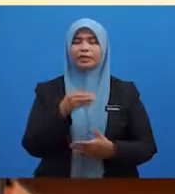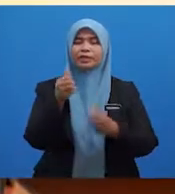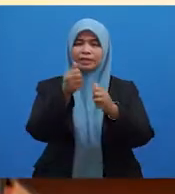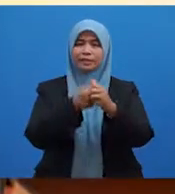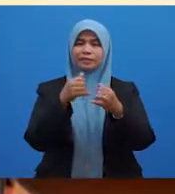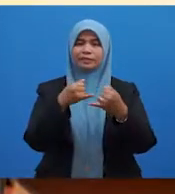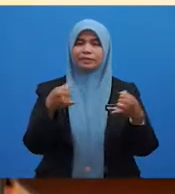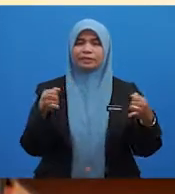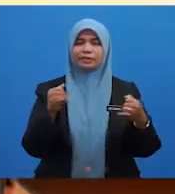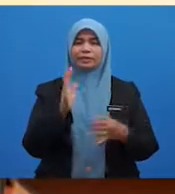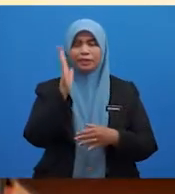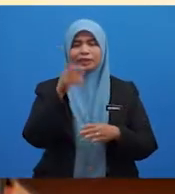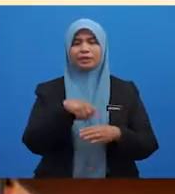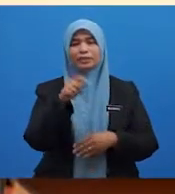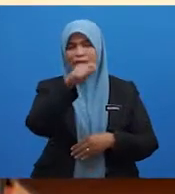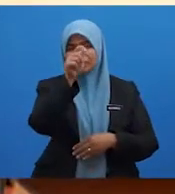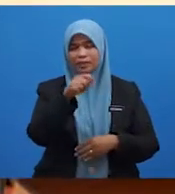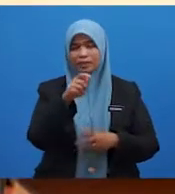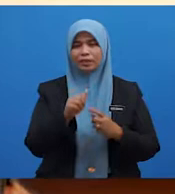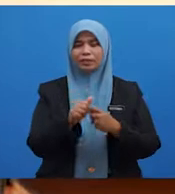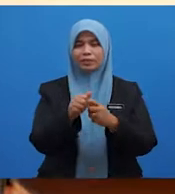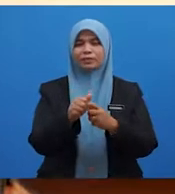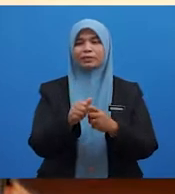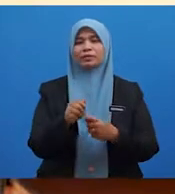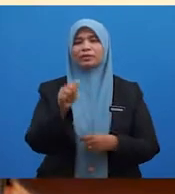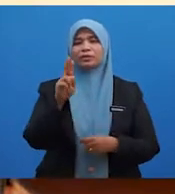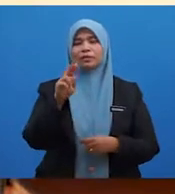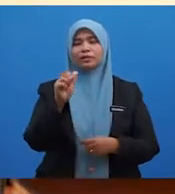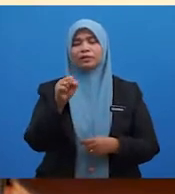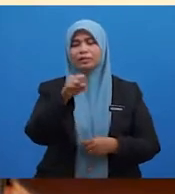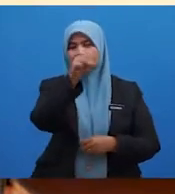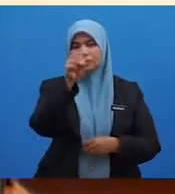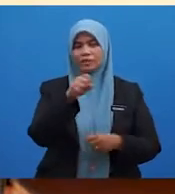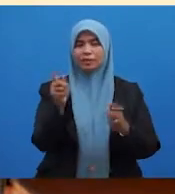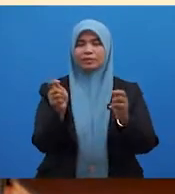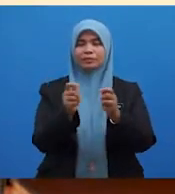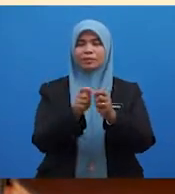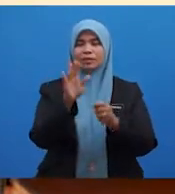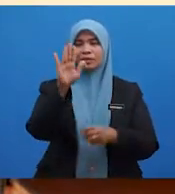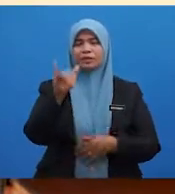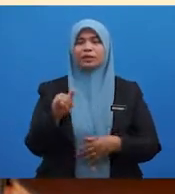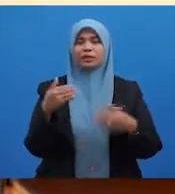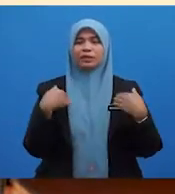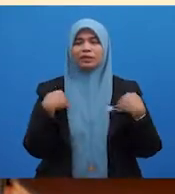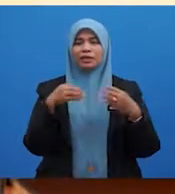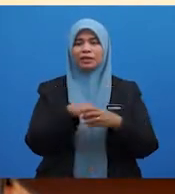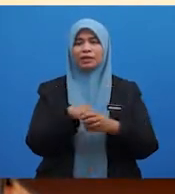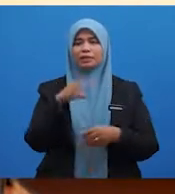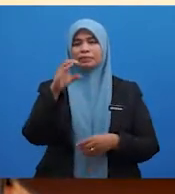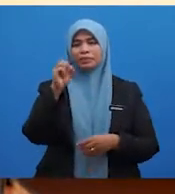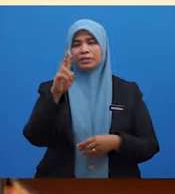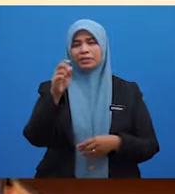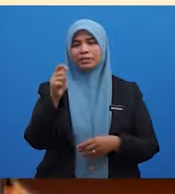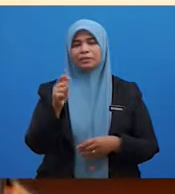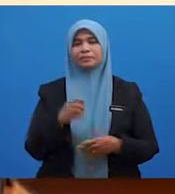Dan setiap jenis akan ditanya mengikut arah soalan seperti yang terdapat dalam carta